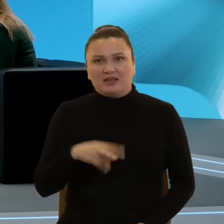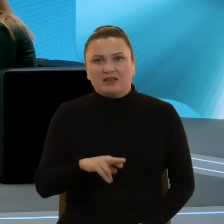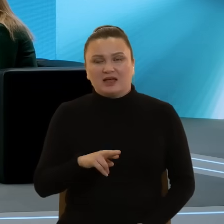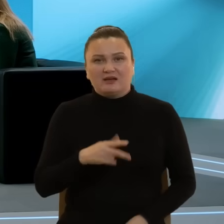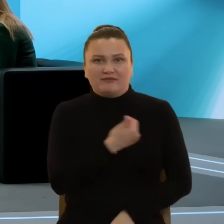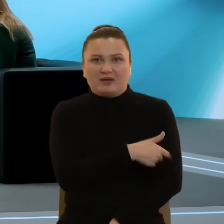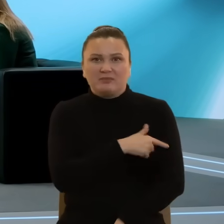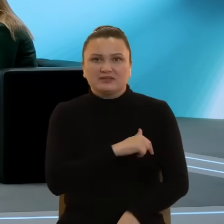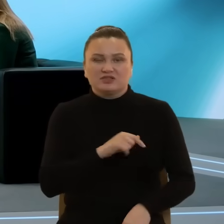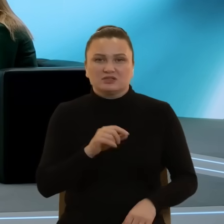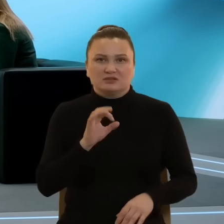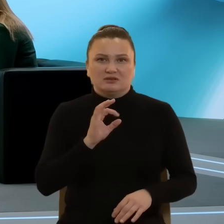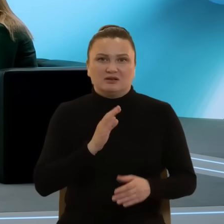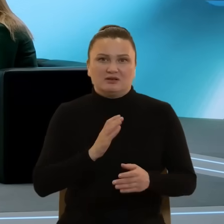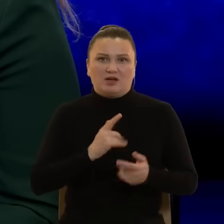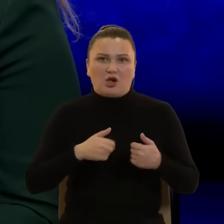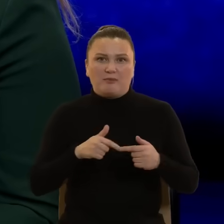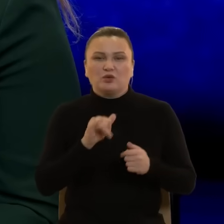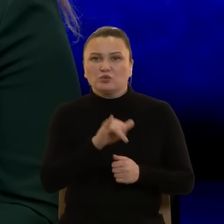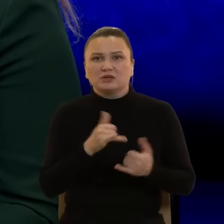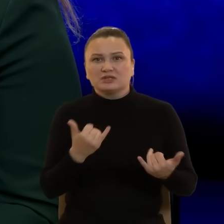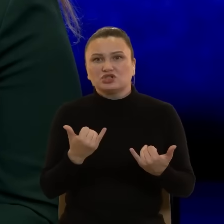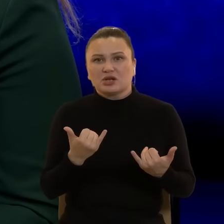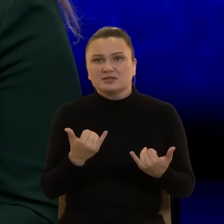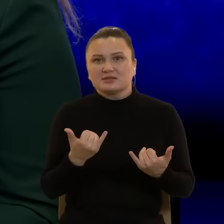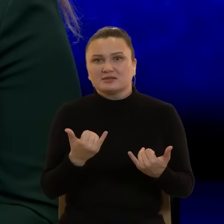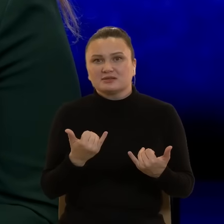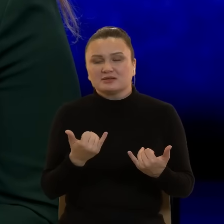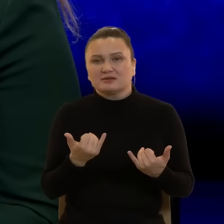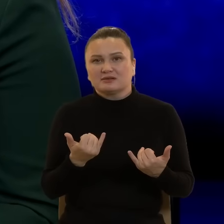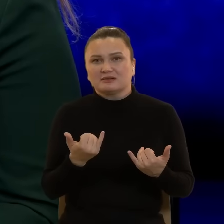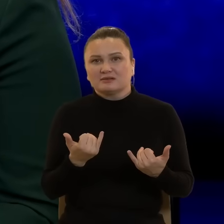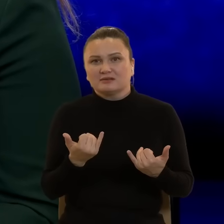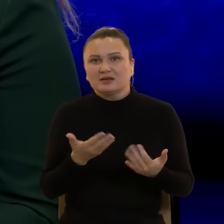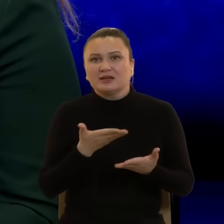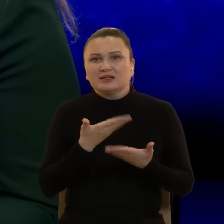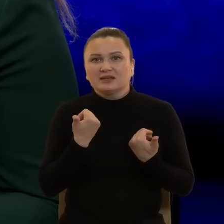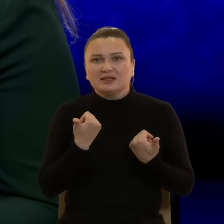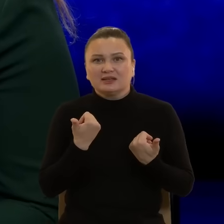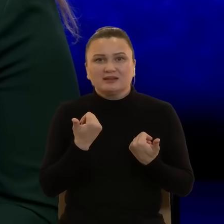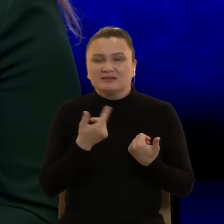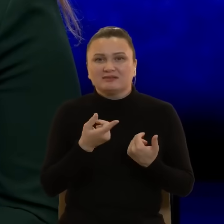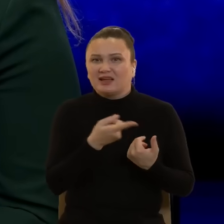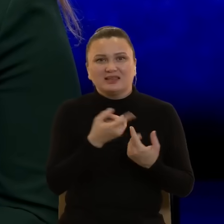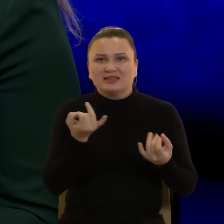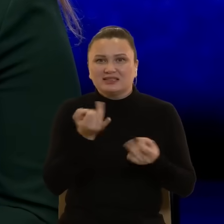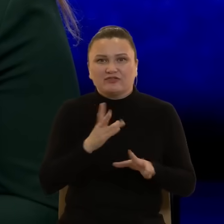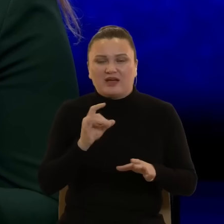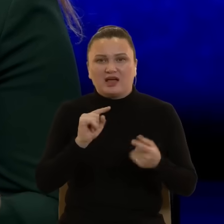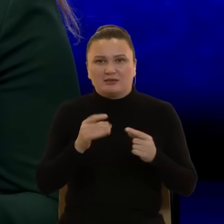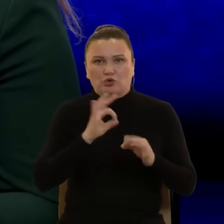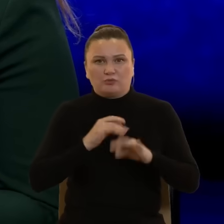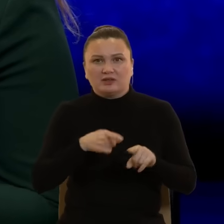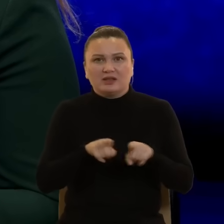фармацевтических компаний отрасль. В них сейчас нет заинтересованности, потому что это вот